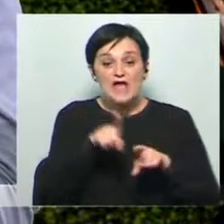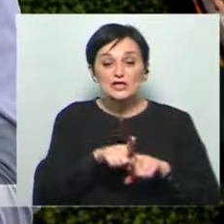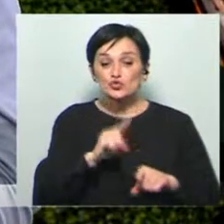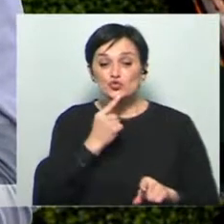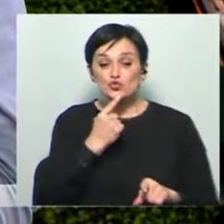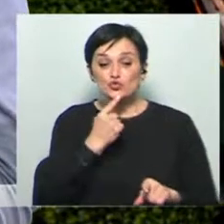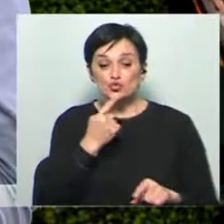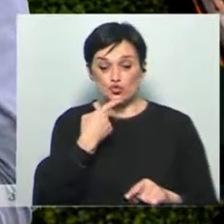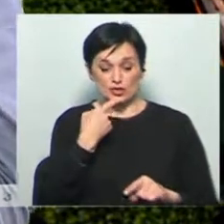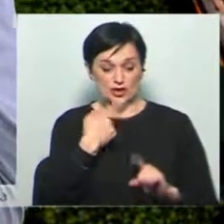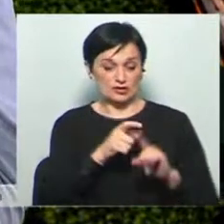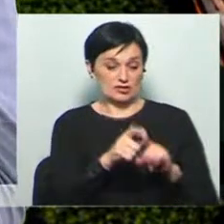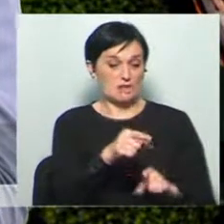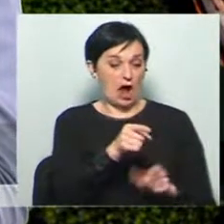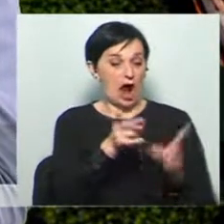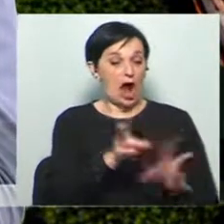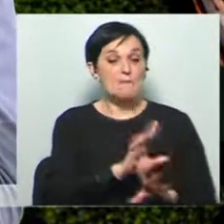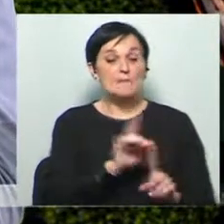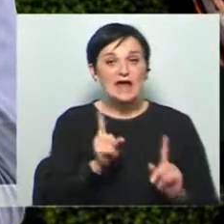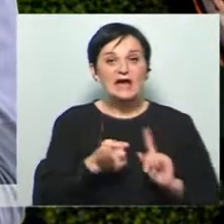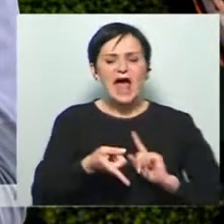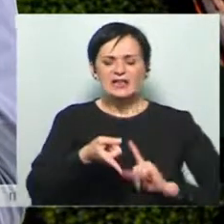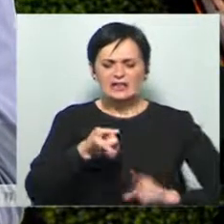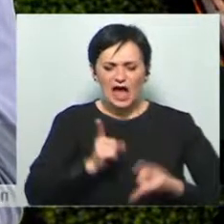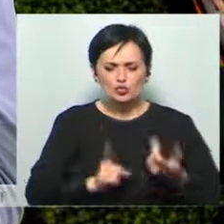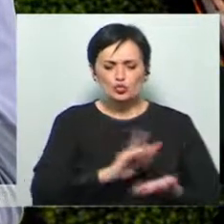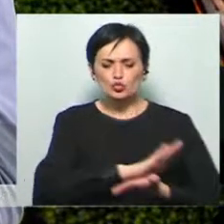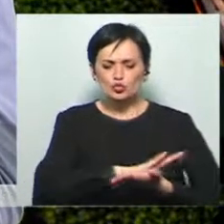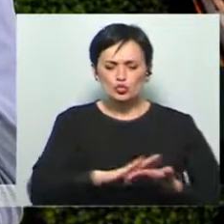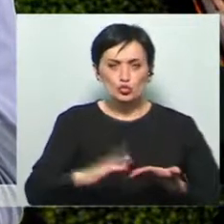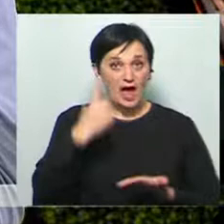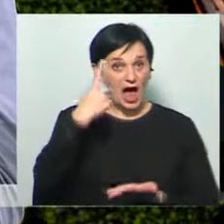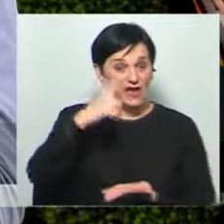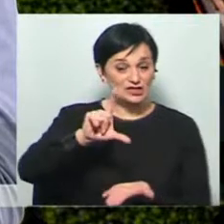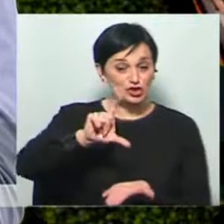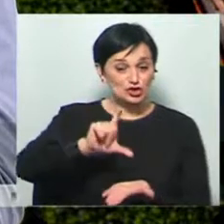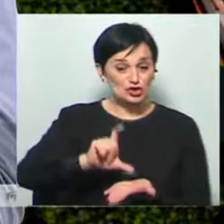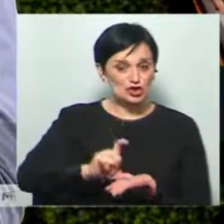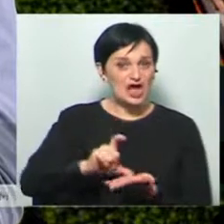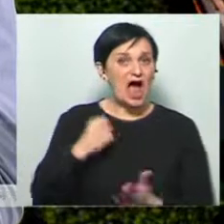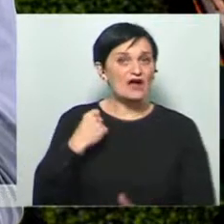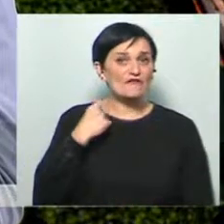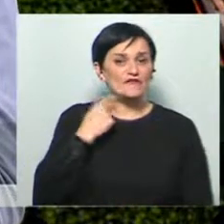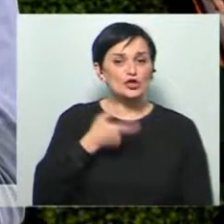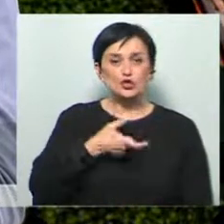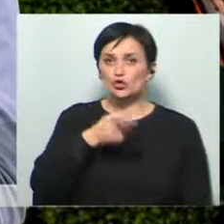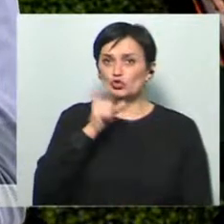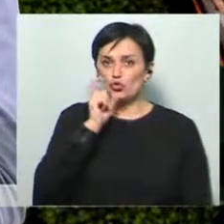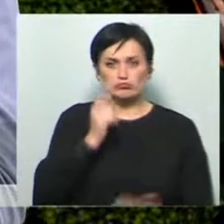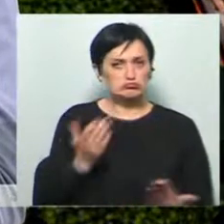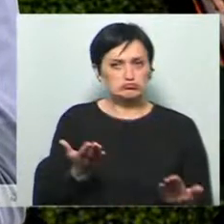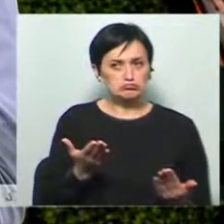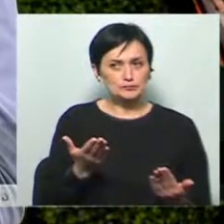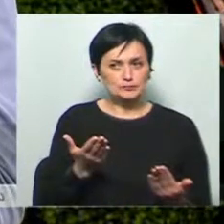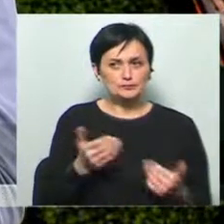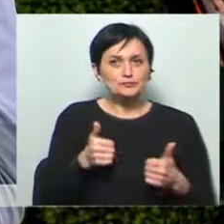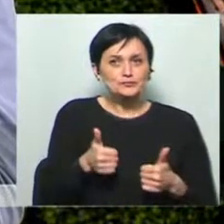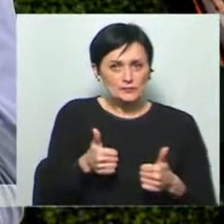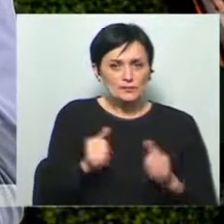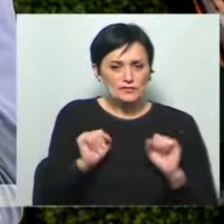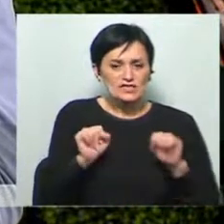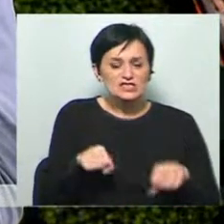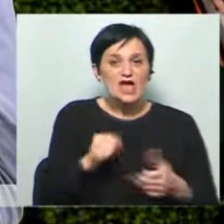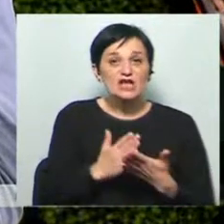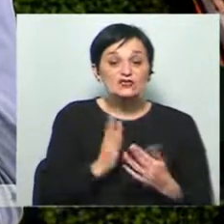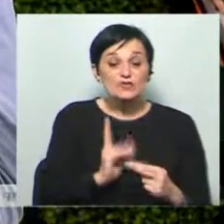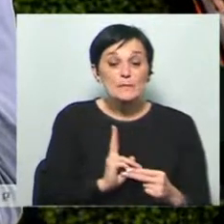დაემართებაო, თუმცა ნატურალური სუფთა ერთი ჭიქა ღვინის მიღება ძალიან კარგი თქვათ საშუალებაა,